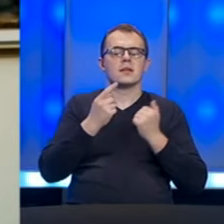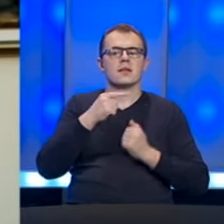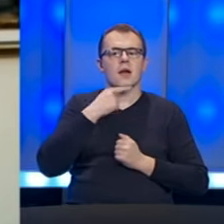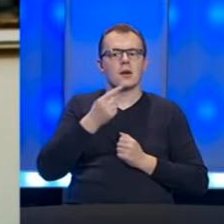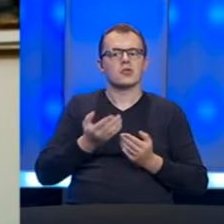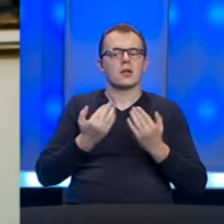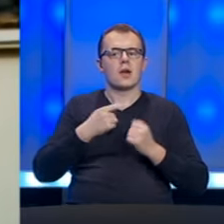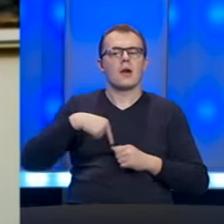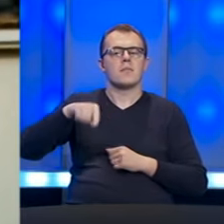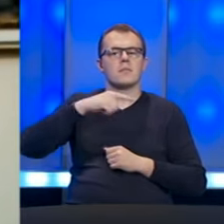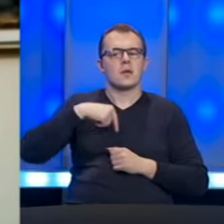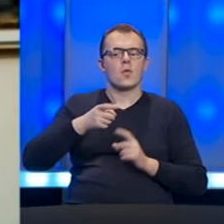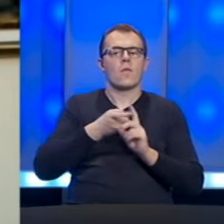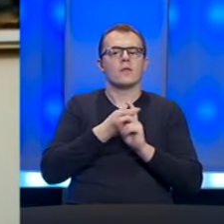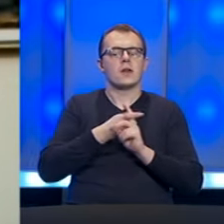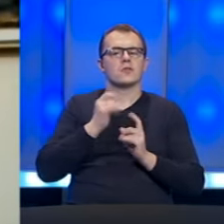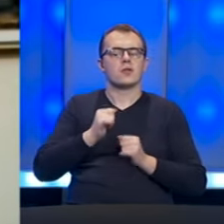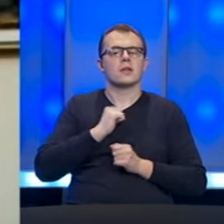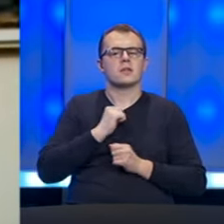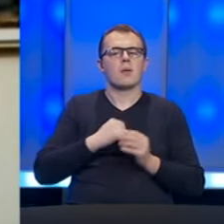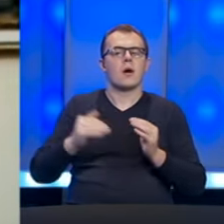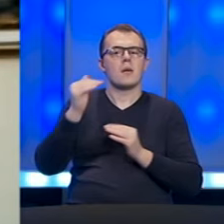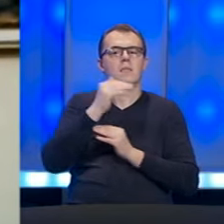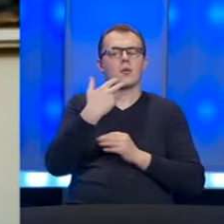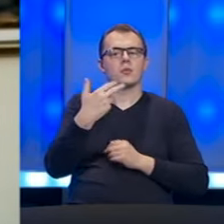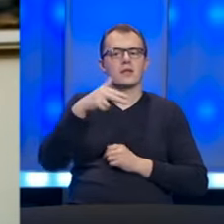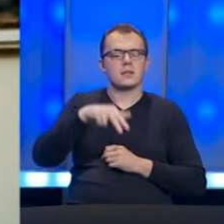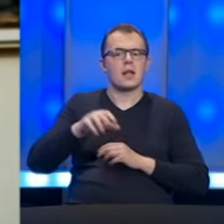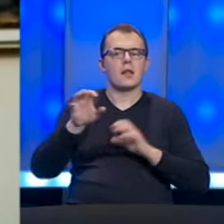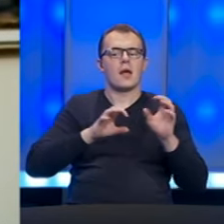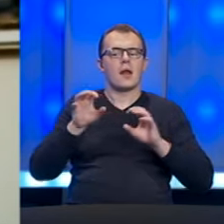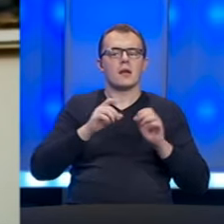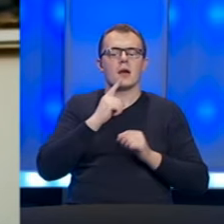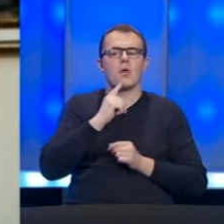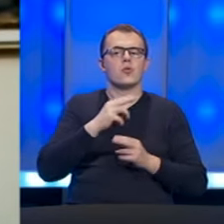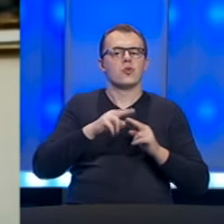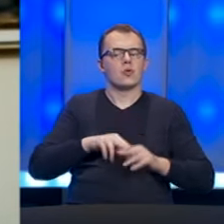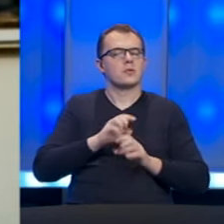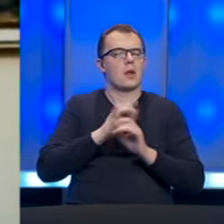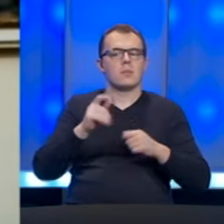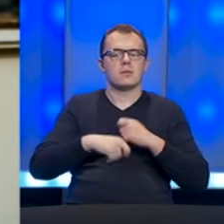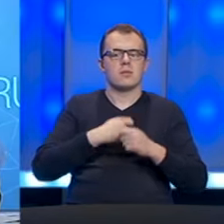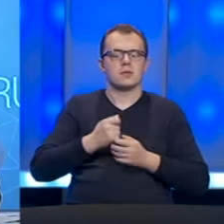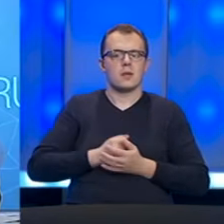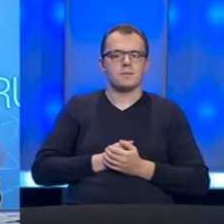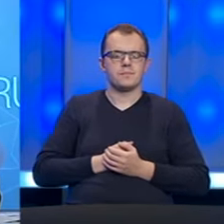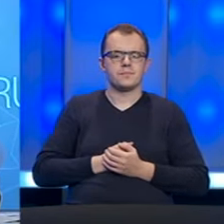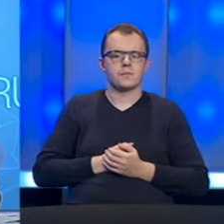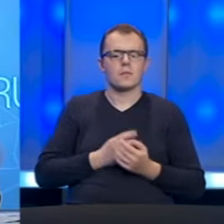da mi u Federaciji danas imamo preko 30.000 radnika koji su ostali bez posla.